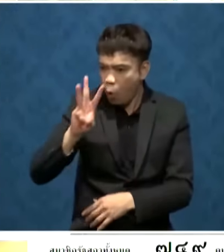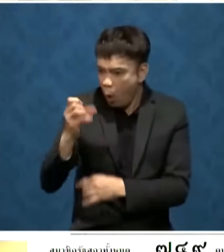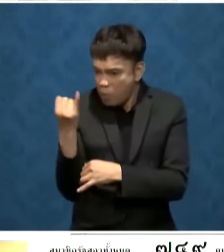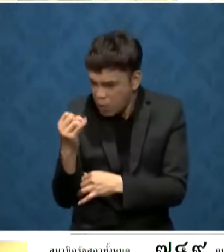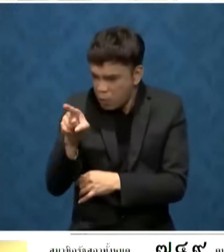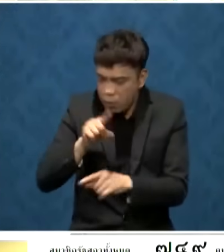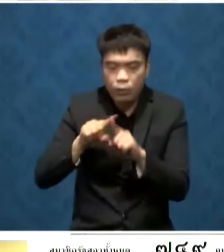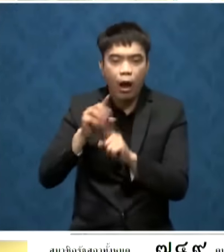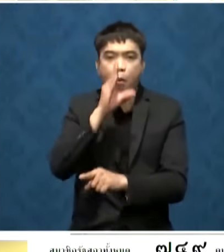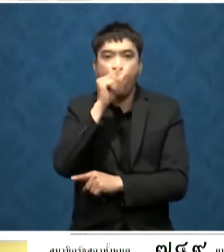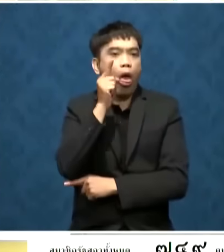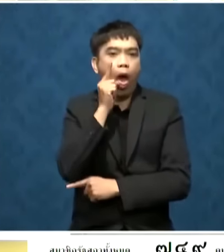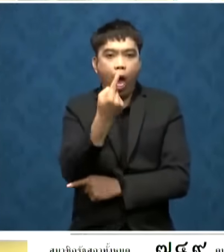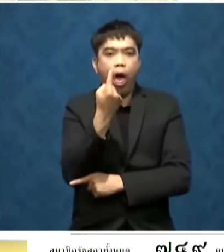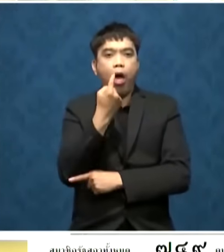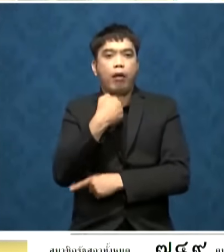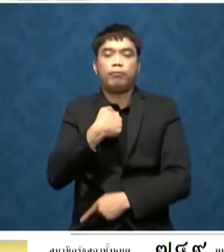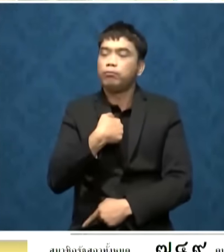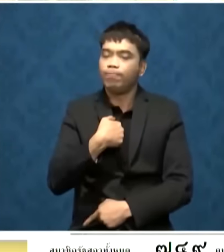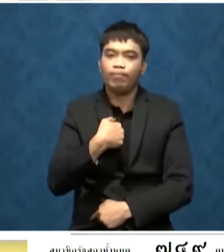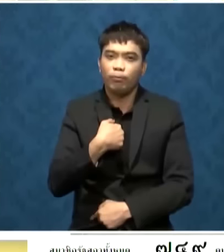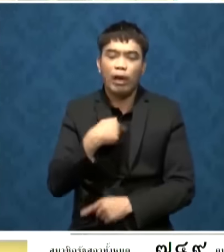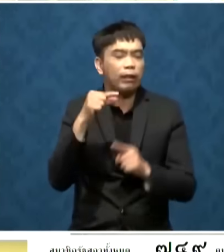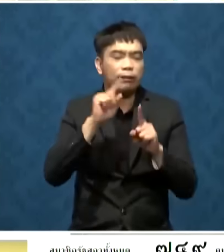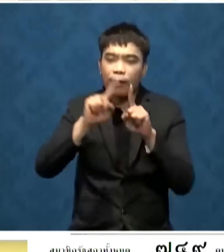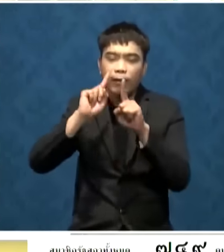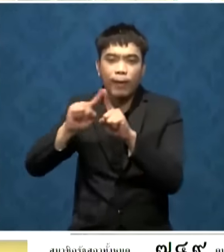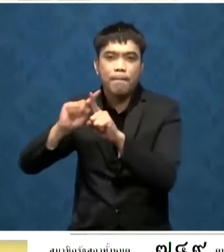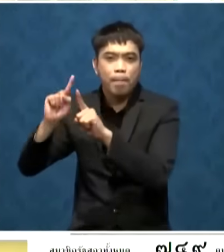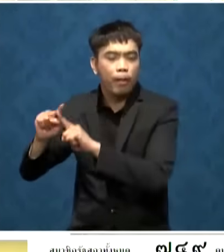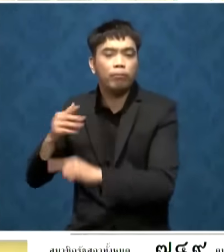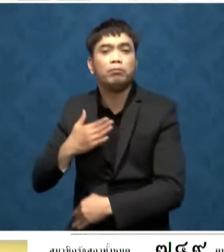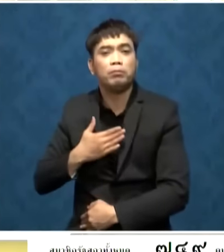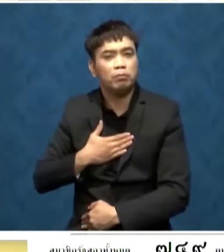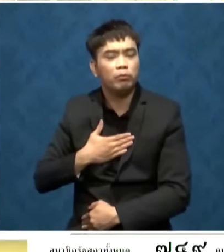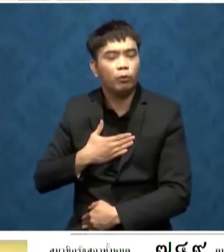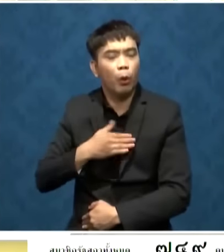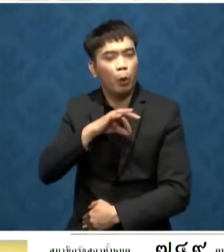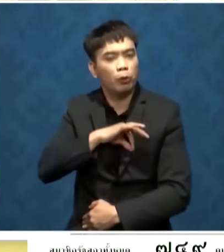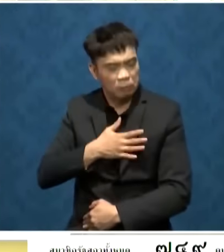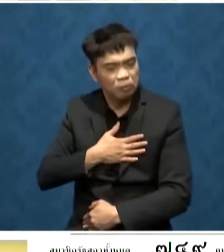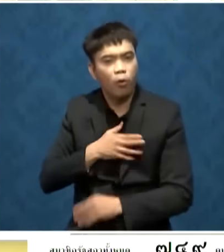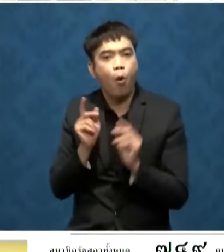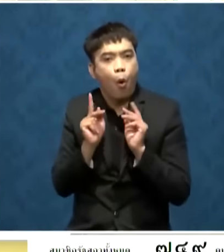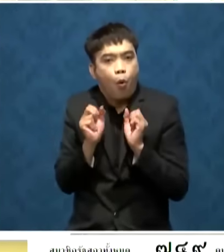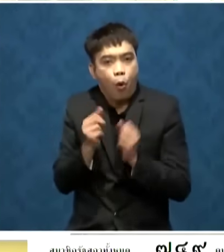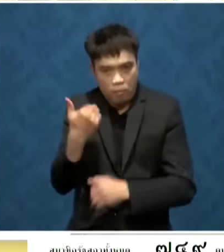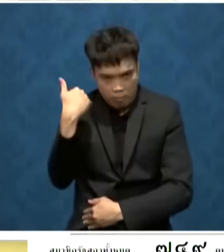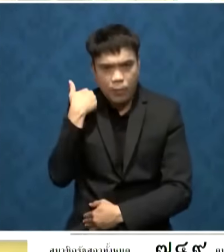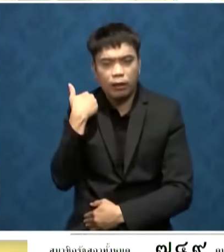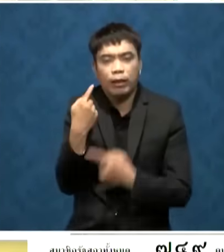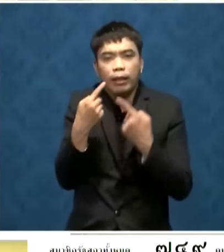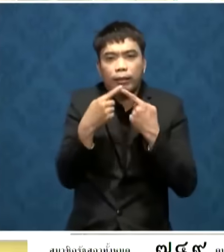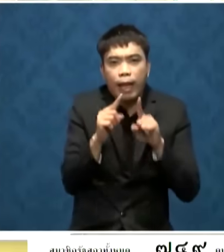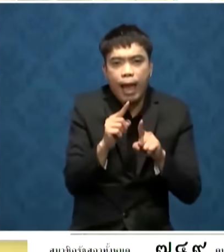พูดจาด่าทอเสียดสีสารพัดเราก็กลัวครับแต่กลัว